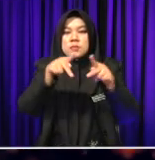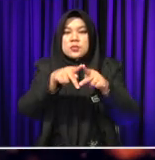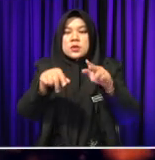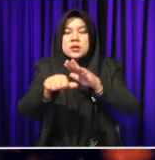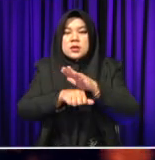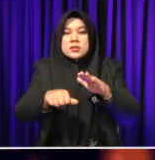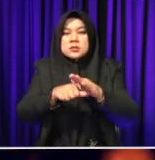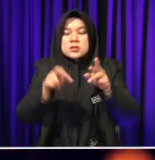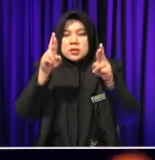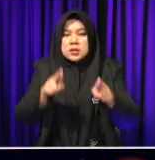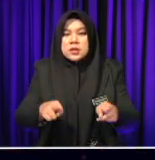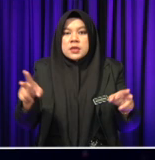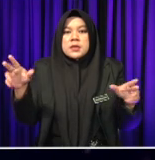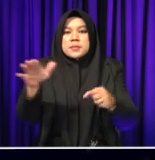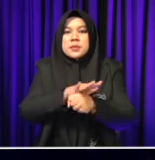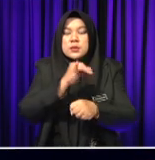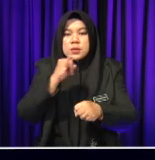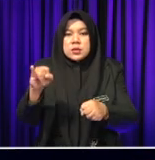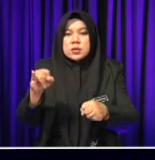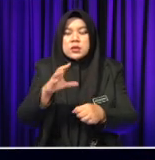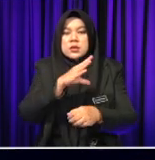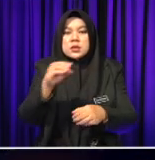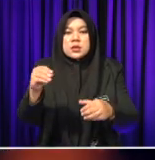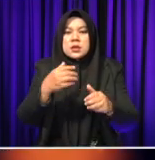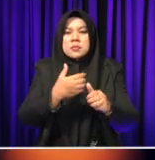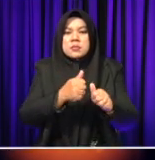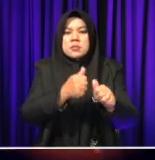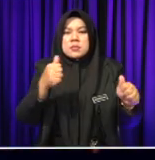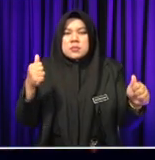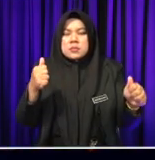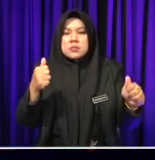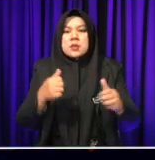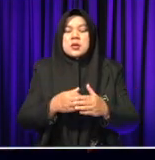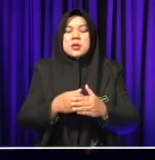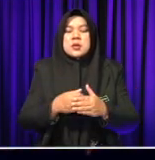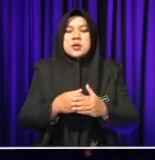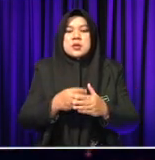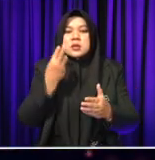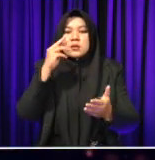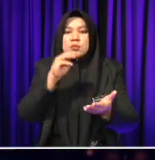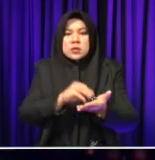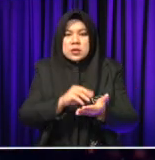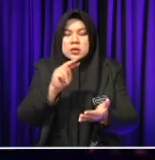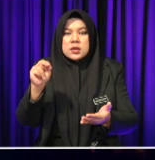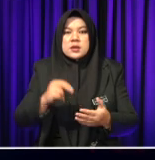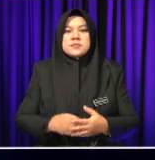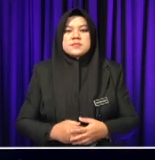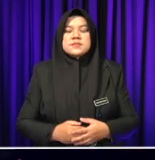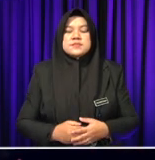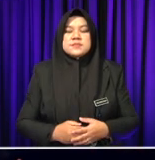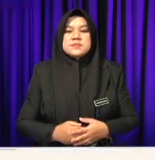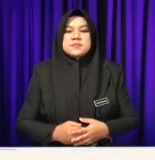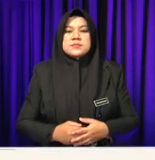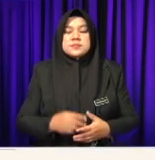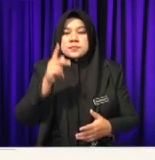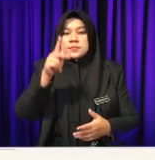keperluan rakyat dipenuhi dan mencegah kemungkaran dan kemasihatan daripada bereluasa okey boleh okey tahniahah okey